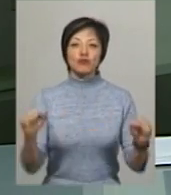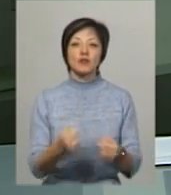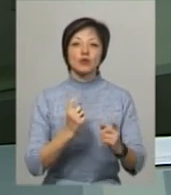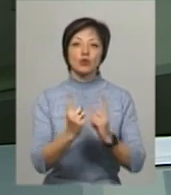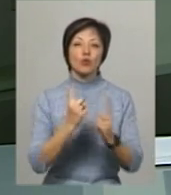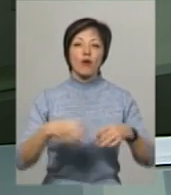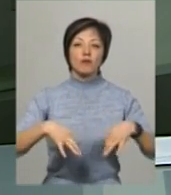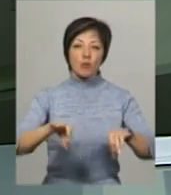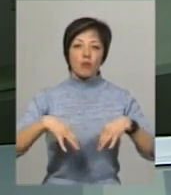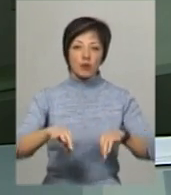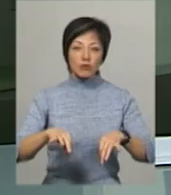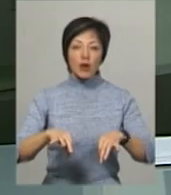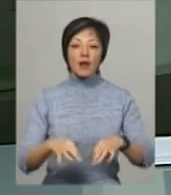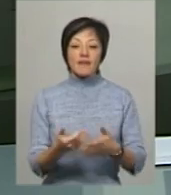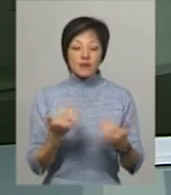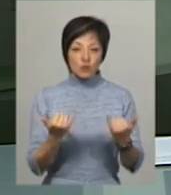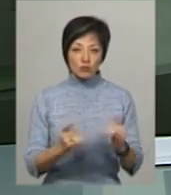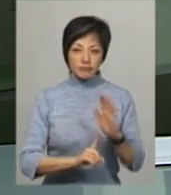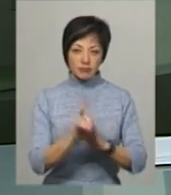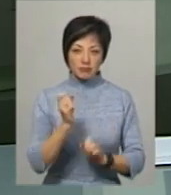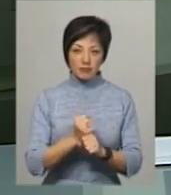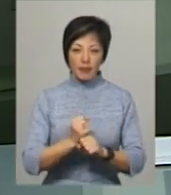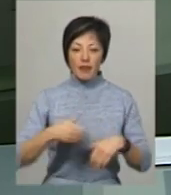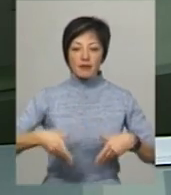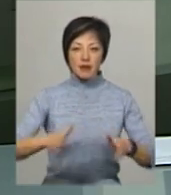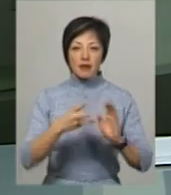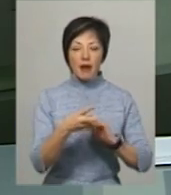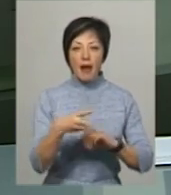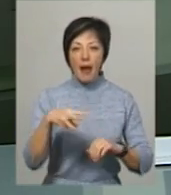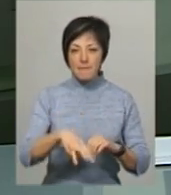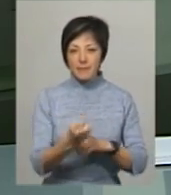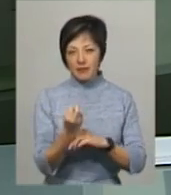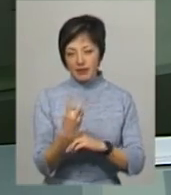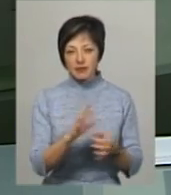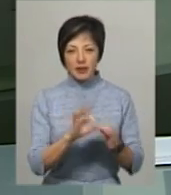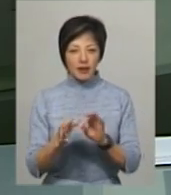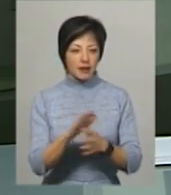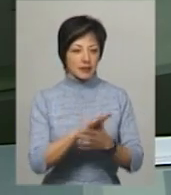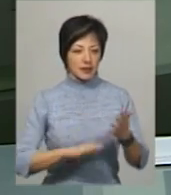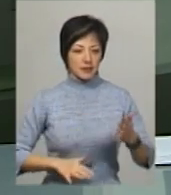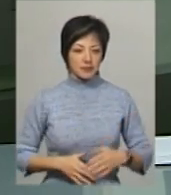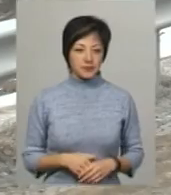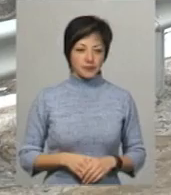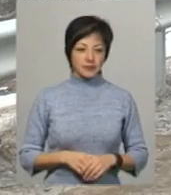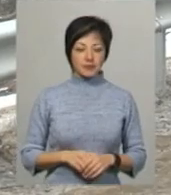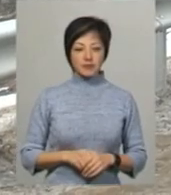руху автомобільного транспорту від сьогодні запрацювали на трасі М-12. Деталі – далі у сюжеті.